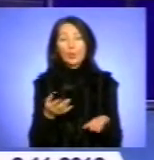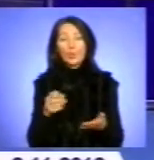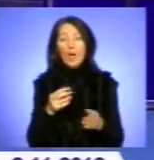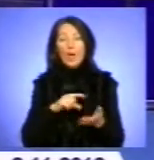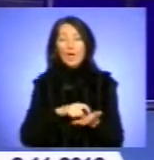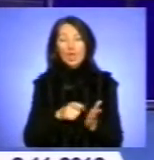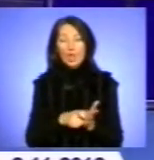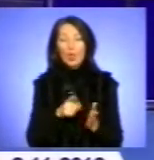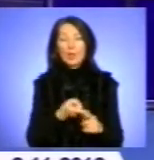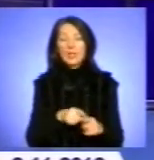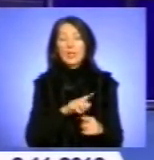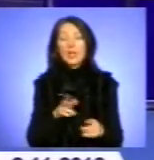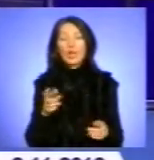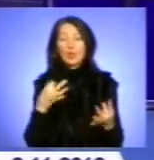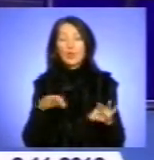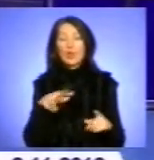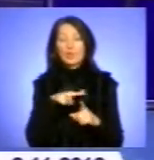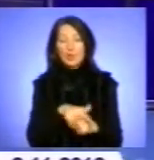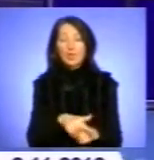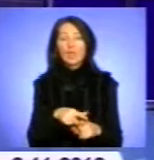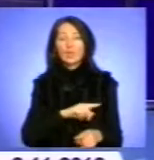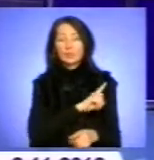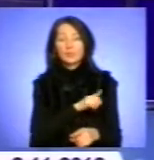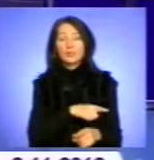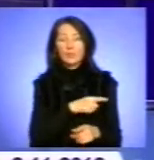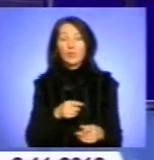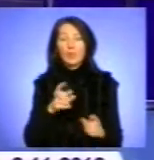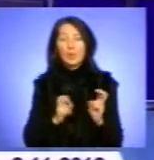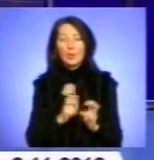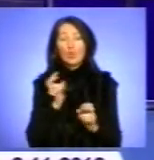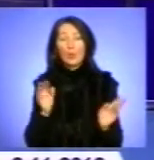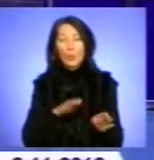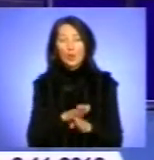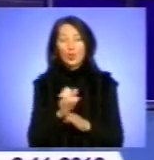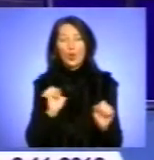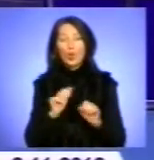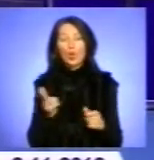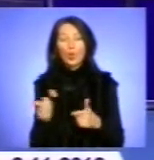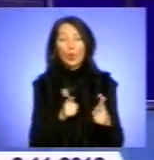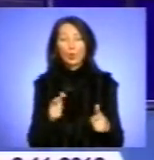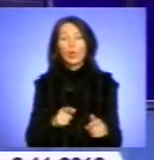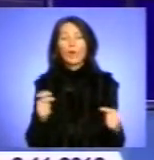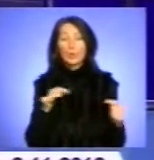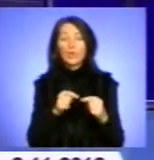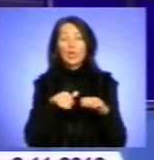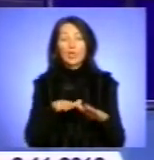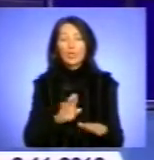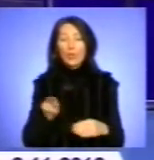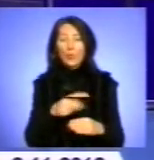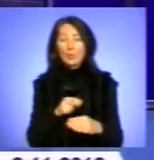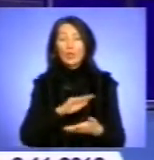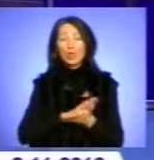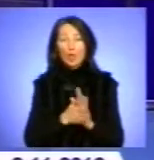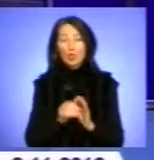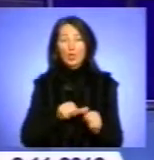завантажити потужності підприємств повністю. Відтак, уряд готує відповідні рішення, аби виправити ситуацію. Крім того, прем'єр нагадав,